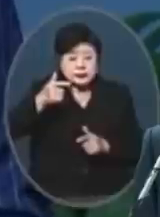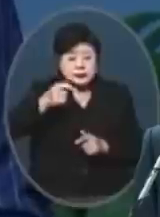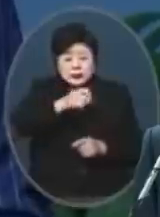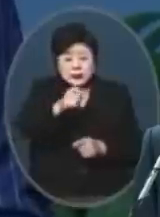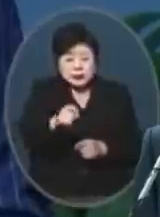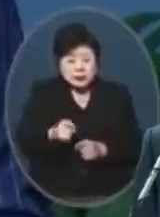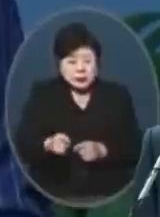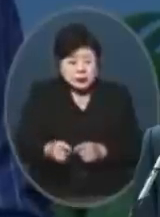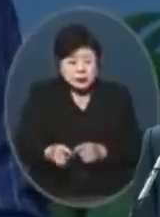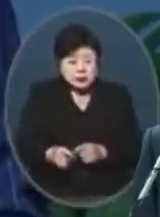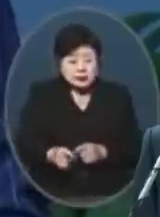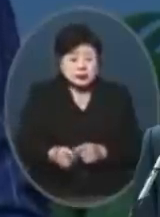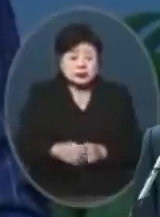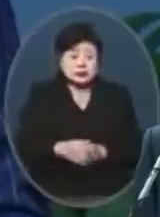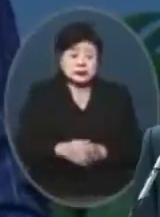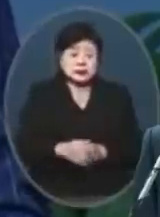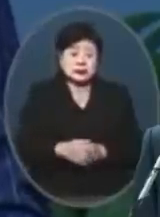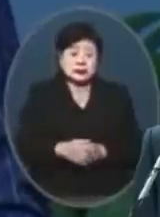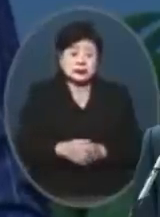기록에는